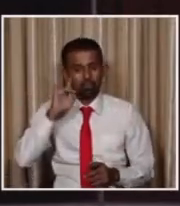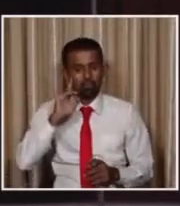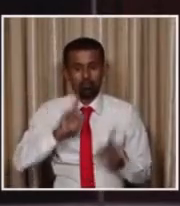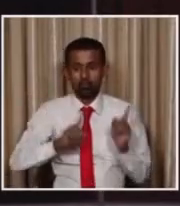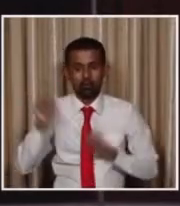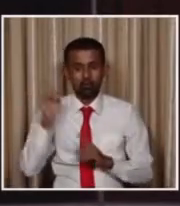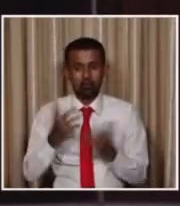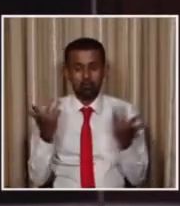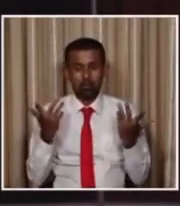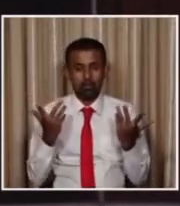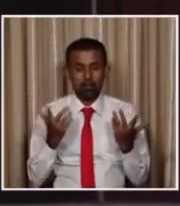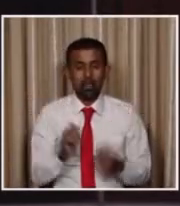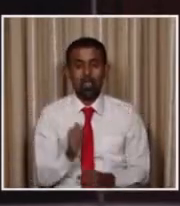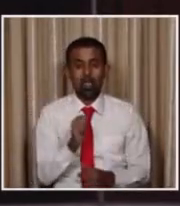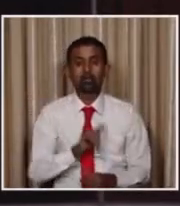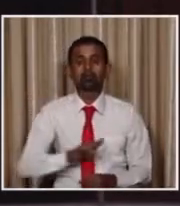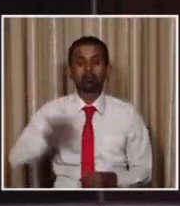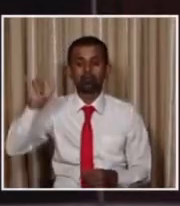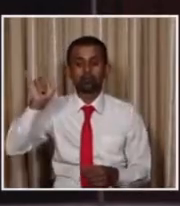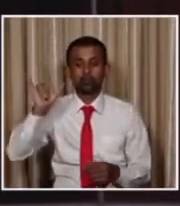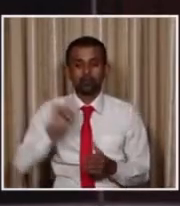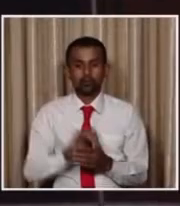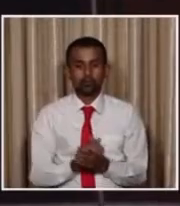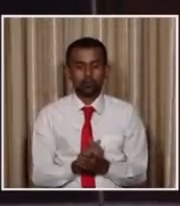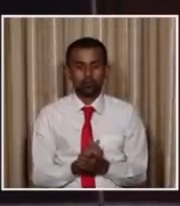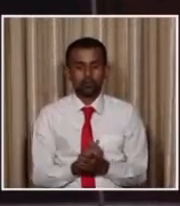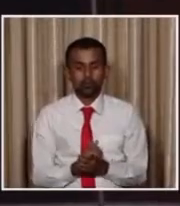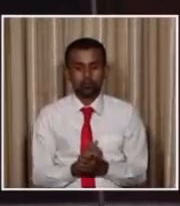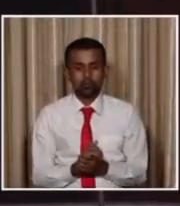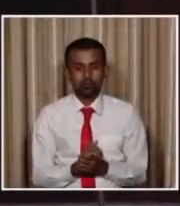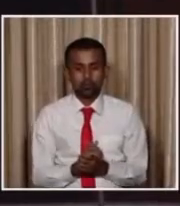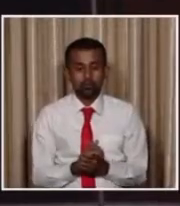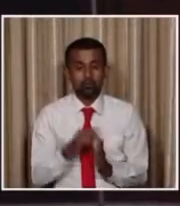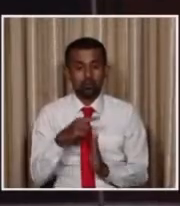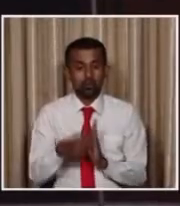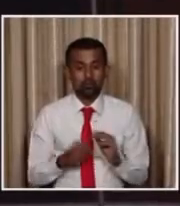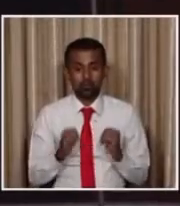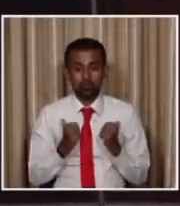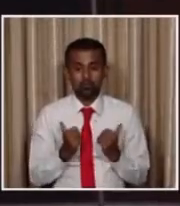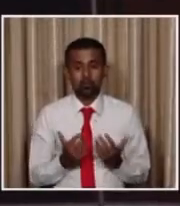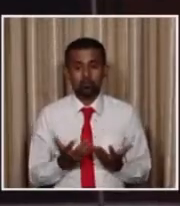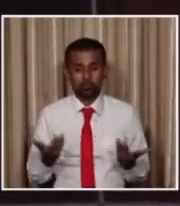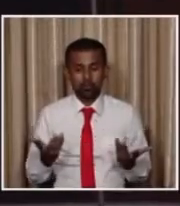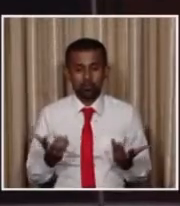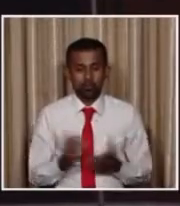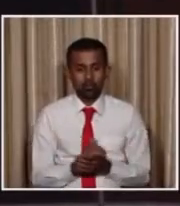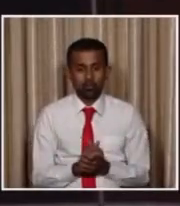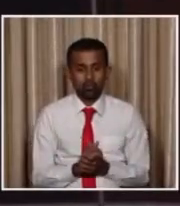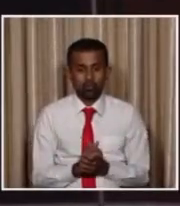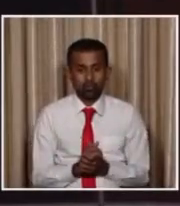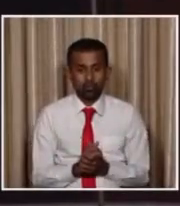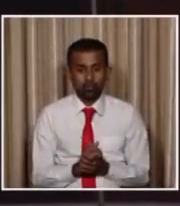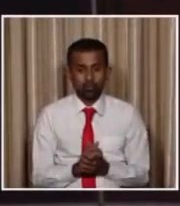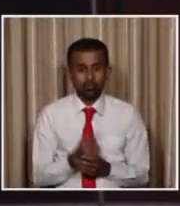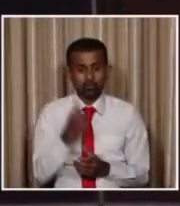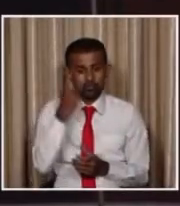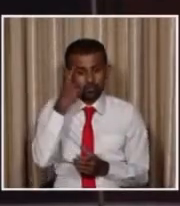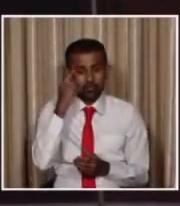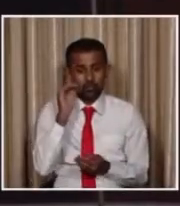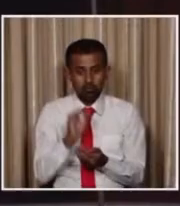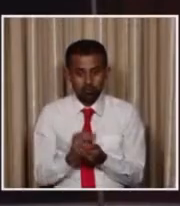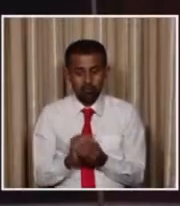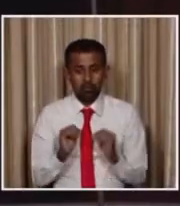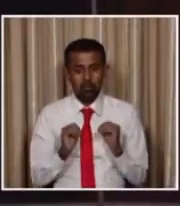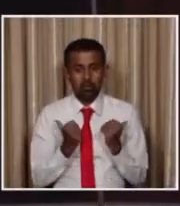ඒ අයට ඇයි මේ යන්න උනේ එහෙම යන්න උනේ සභාපතිතුමනි මෙරට ජීවත් වෙන්න හැකියාවක් නැහැ ඒ අයට සිහිනයක් තියෙනවා ජීවත්